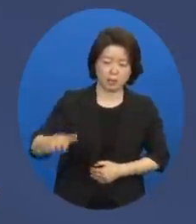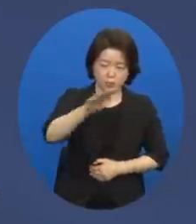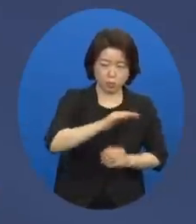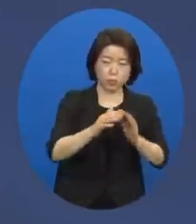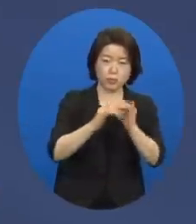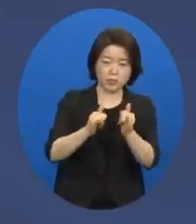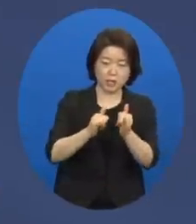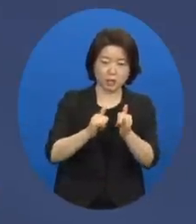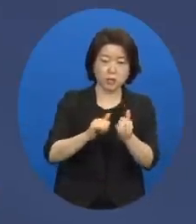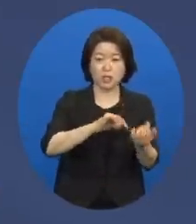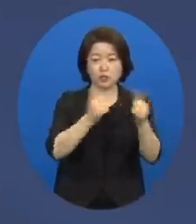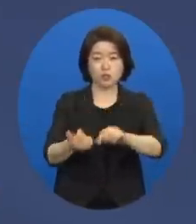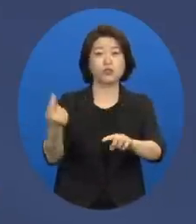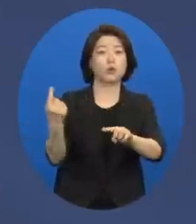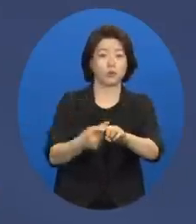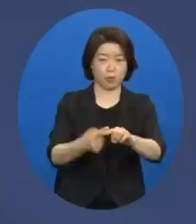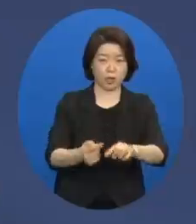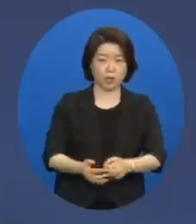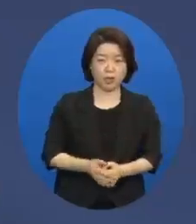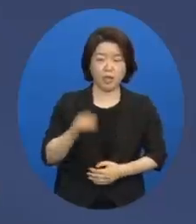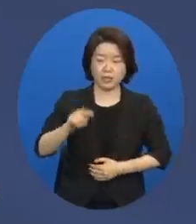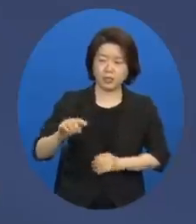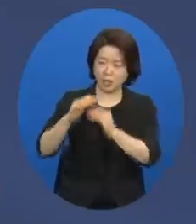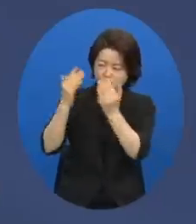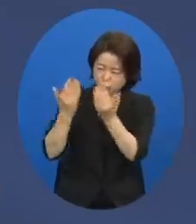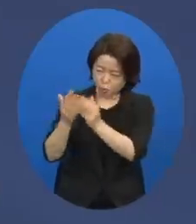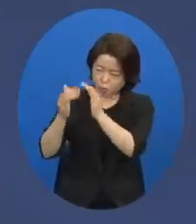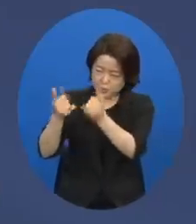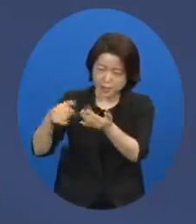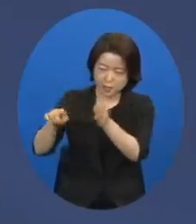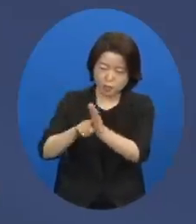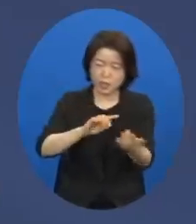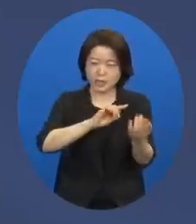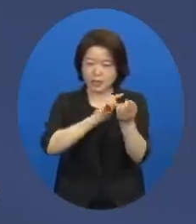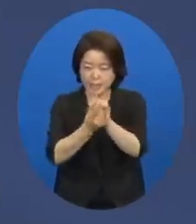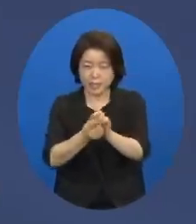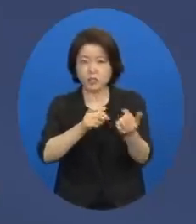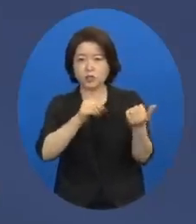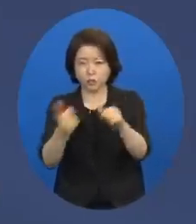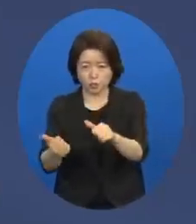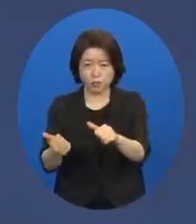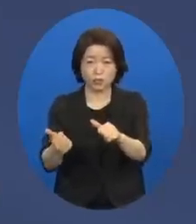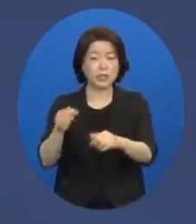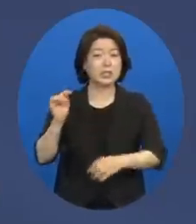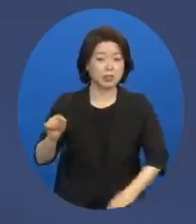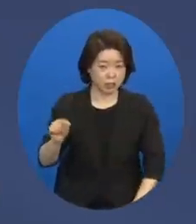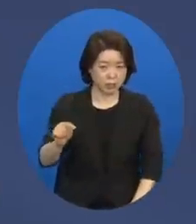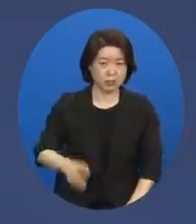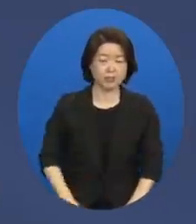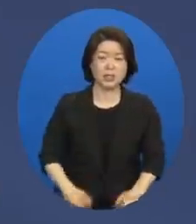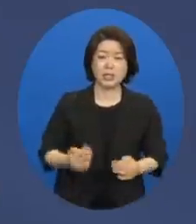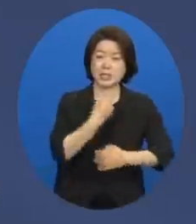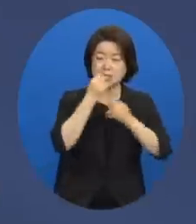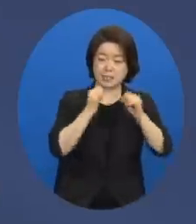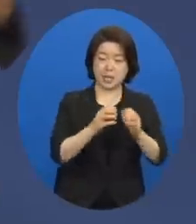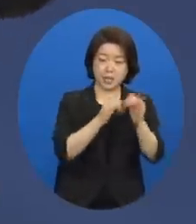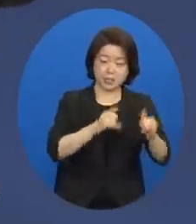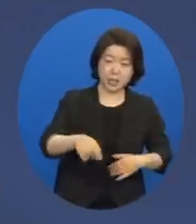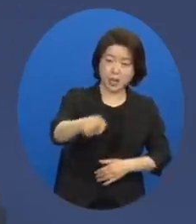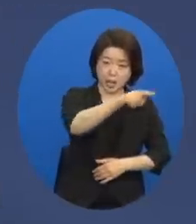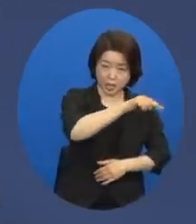사람이 죽은 것이라. 그가 모든 사람을 위하여 대신하여 죽으심은 살아있는 자들로